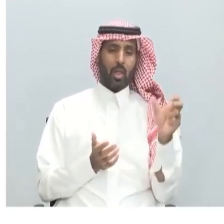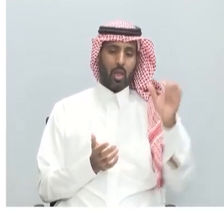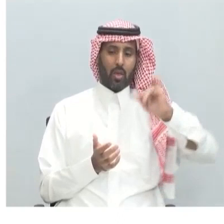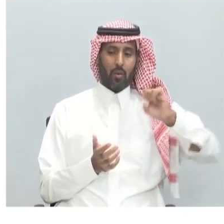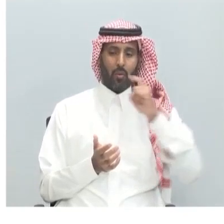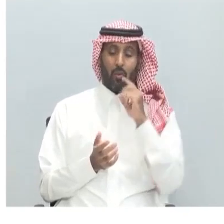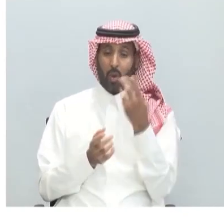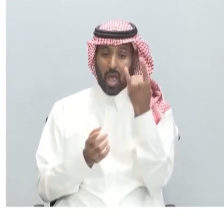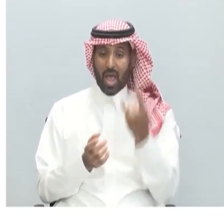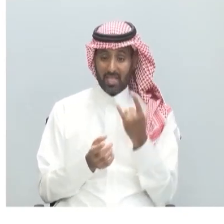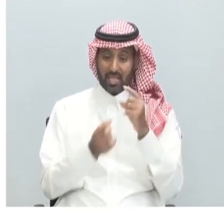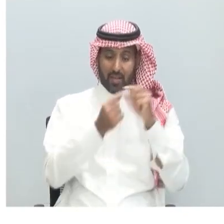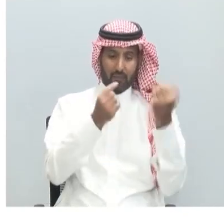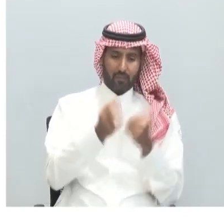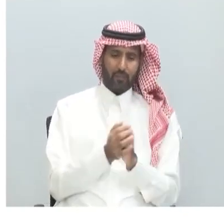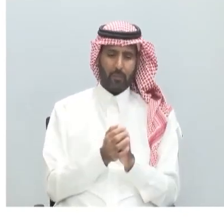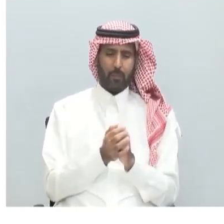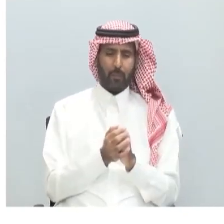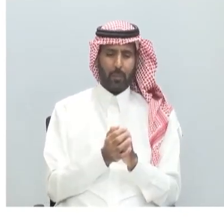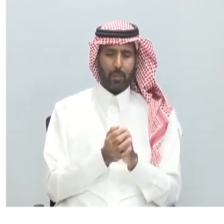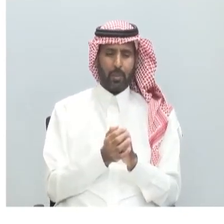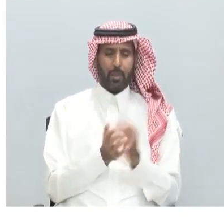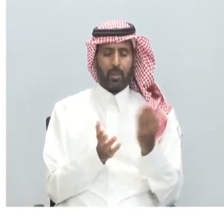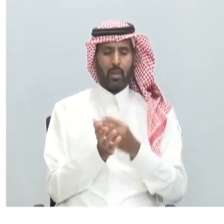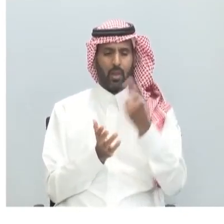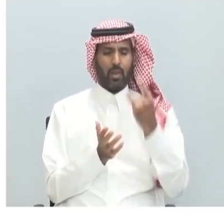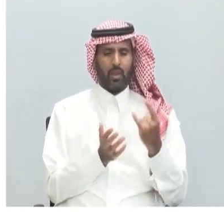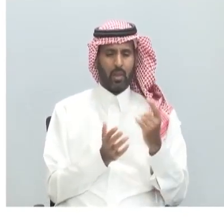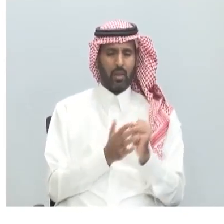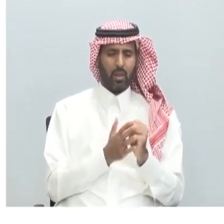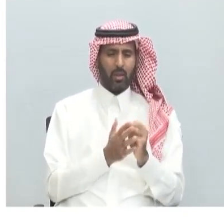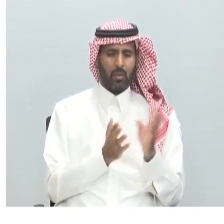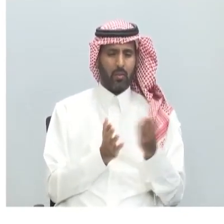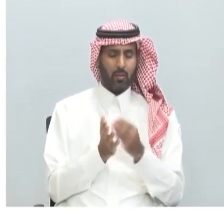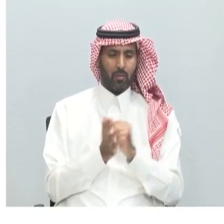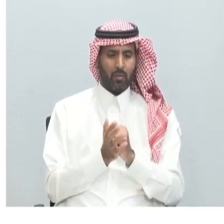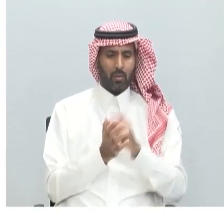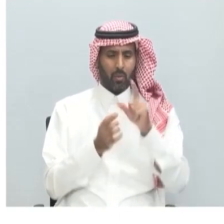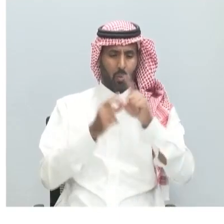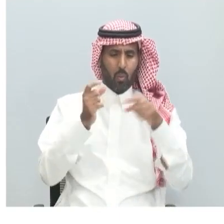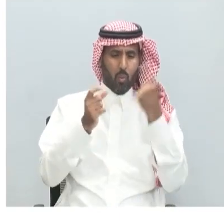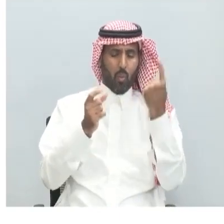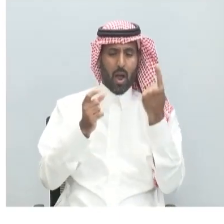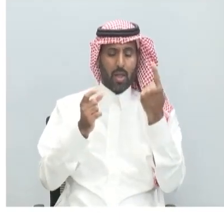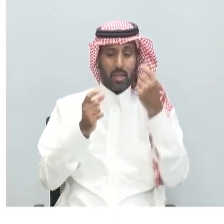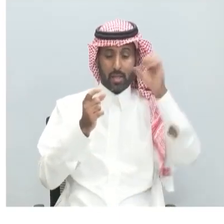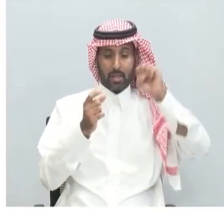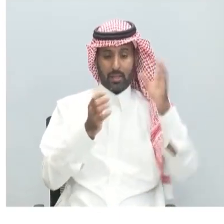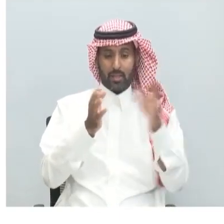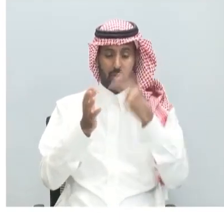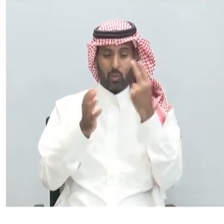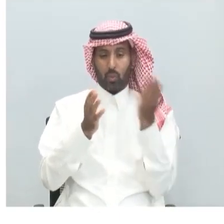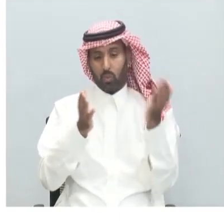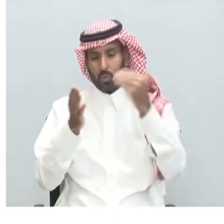التوزيع الالكتروني ساقوم بتوزيع العشره قل 1 اس 2 اغلق المستوى الاول ابدا في المستوى